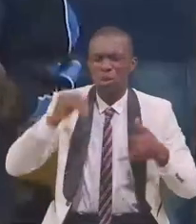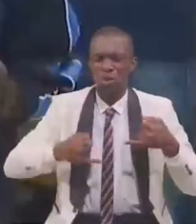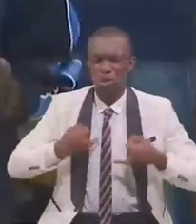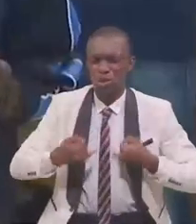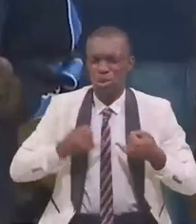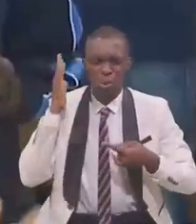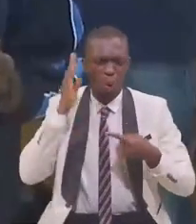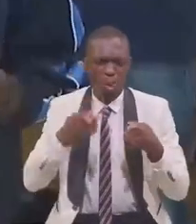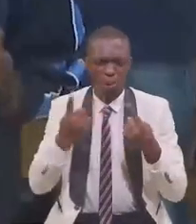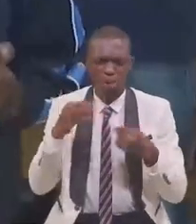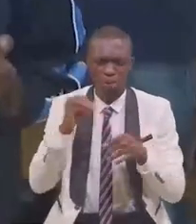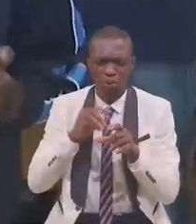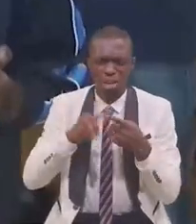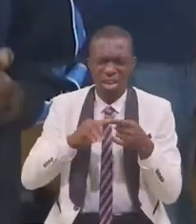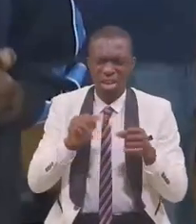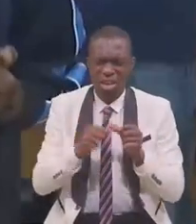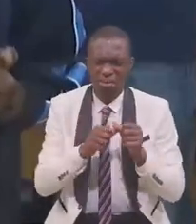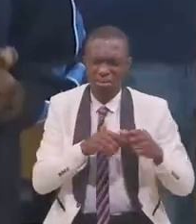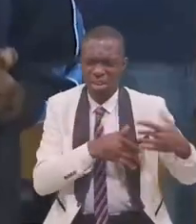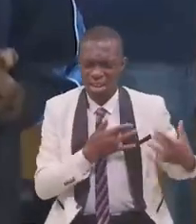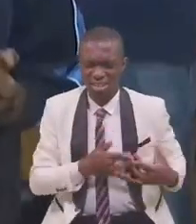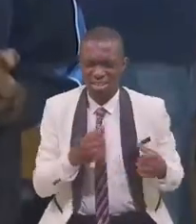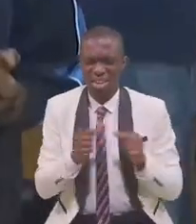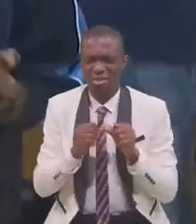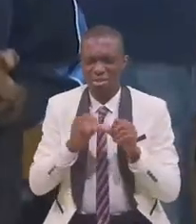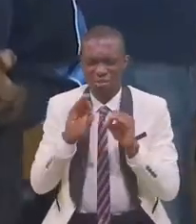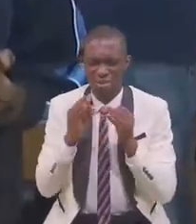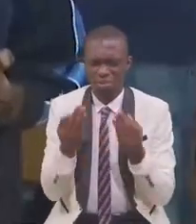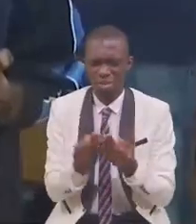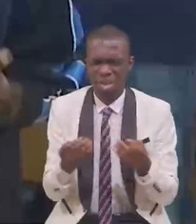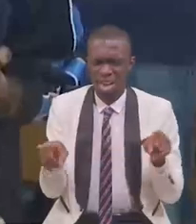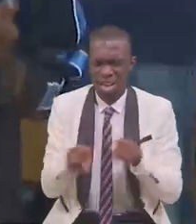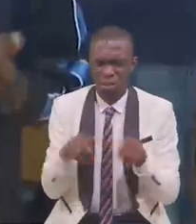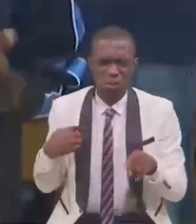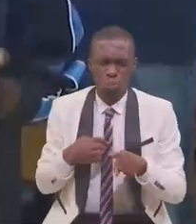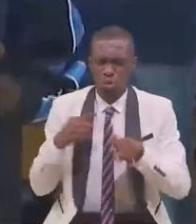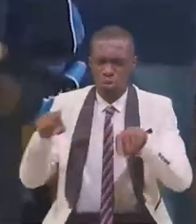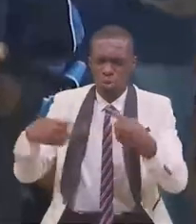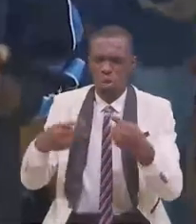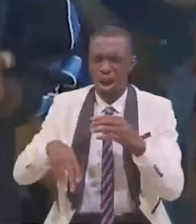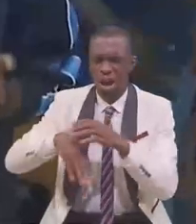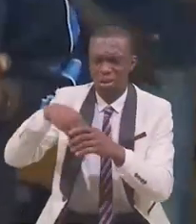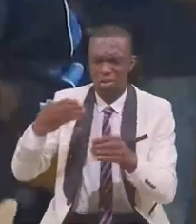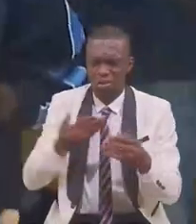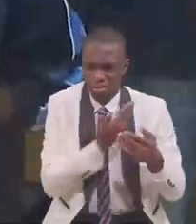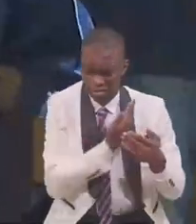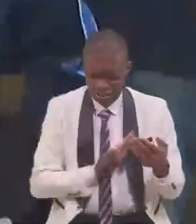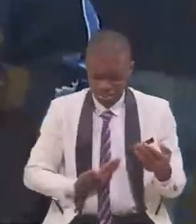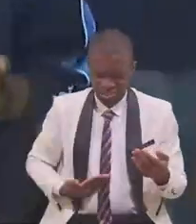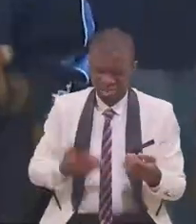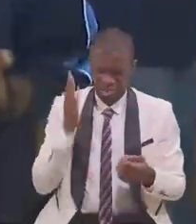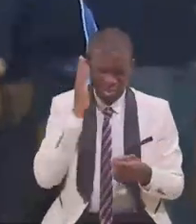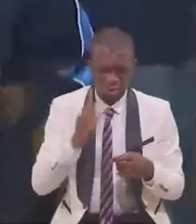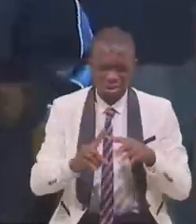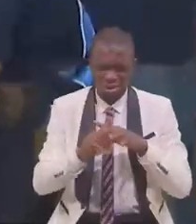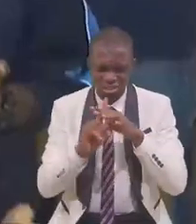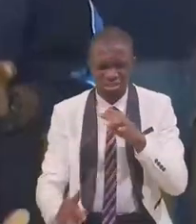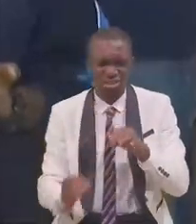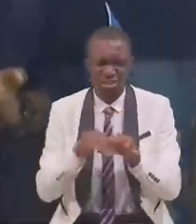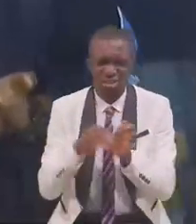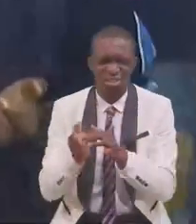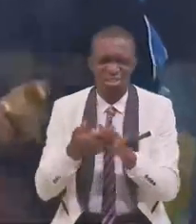ta joie remplisse les familles. Seigneur, comme nous sortons, que la dépression disparaisse, que la tristesse disparaisse. Que la